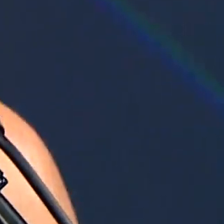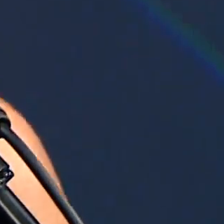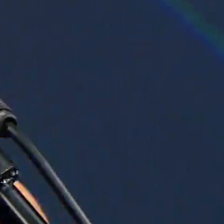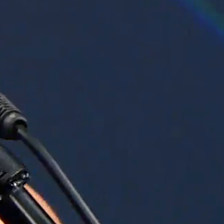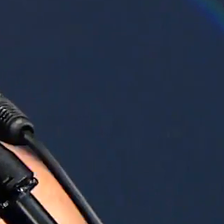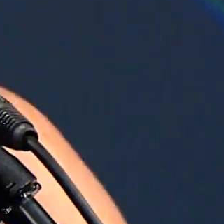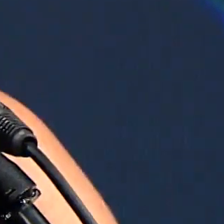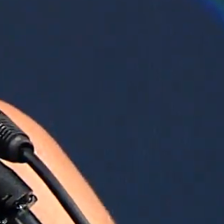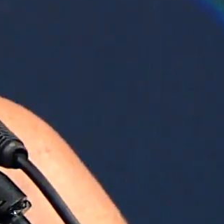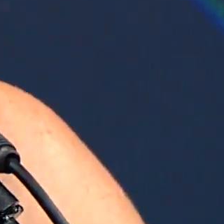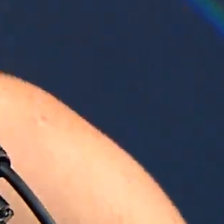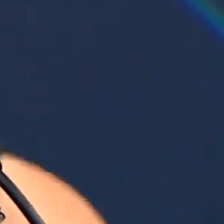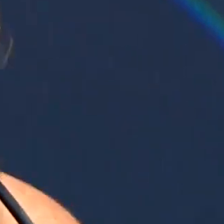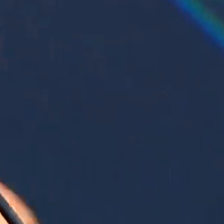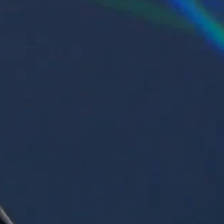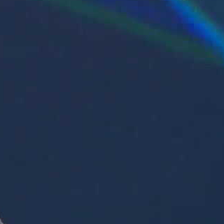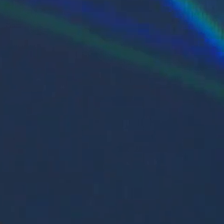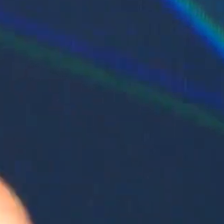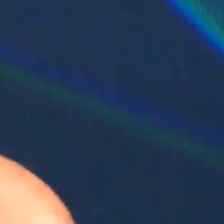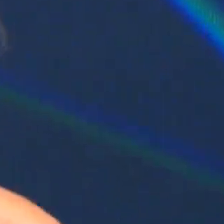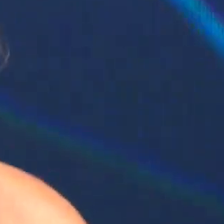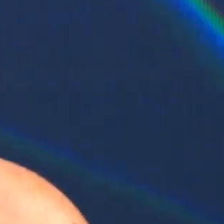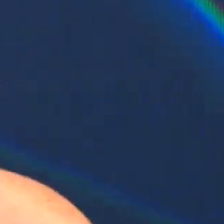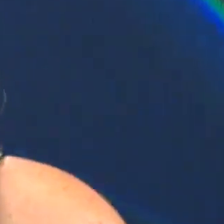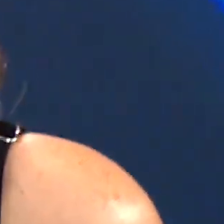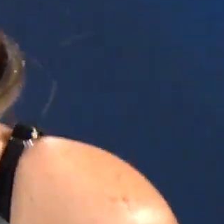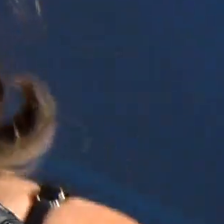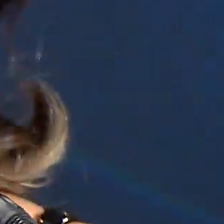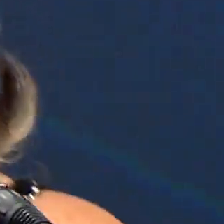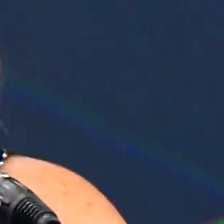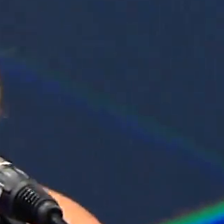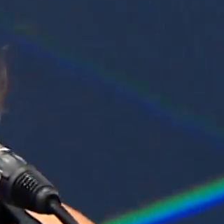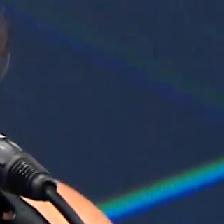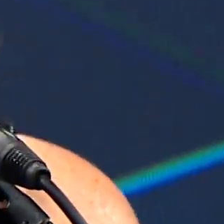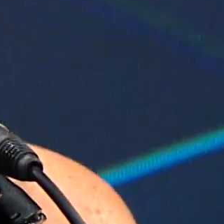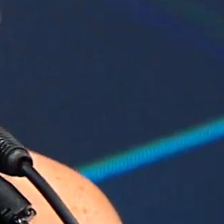Elle a, elle a, elle a, elle a.